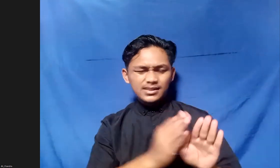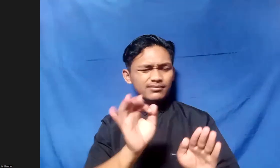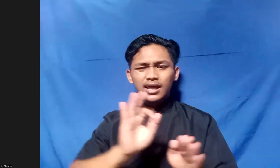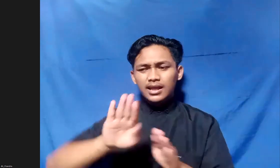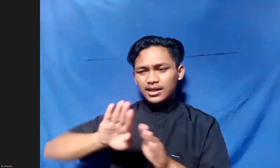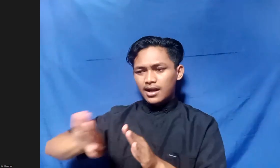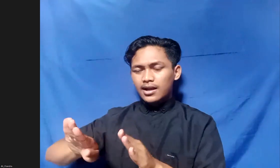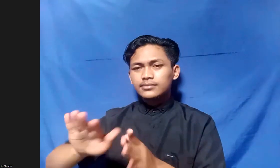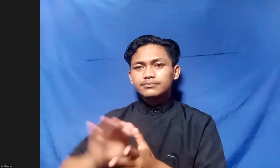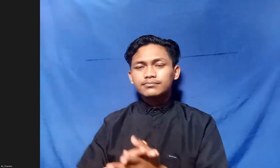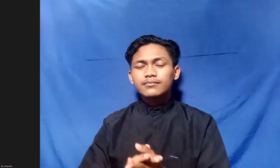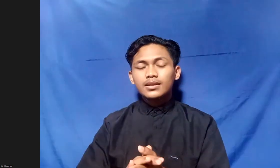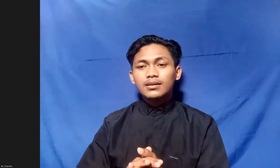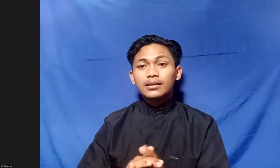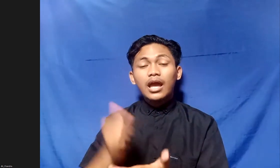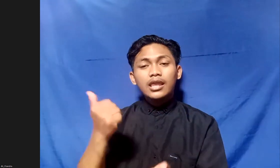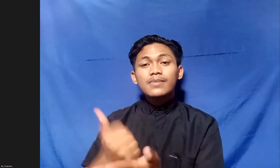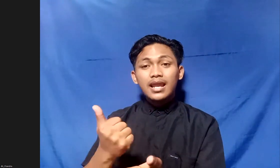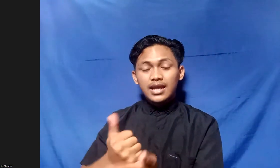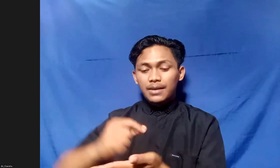bahasa Arab itu kan dari kanan gitu